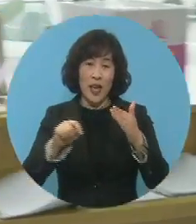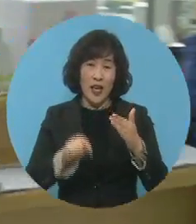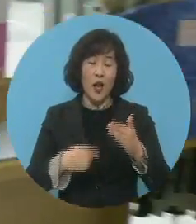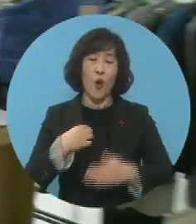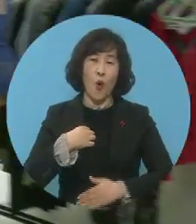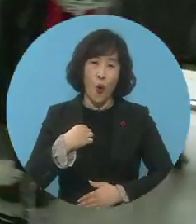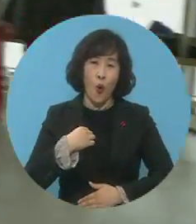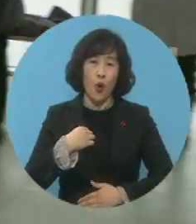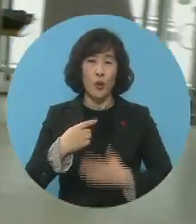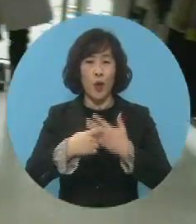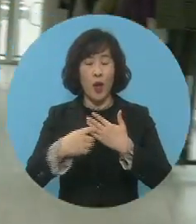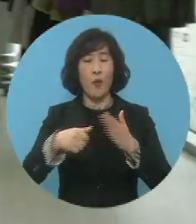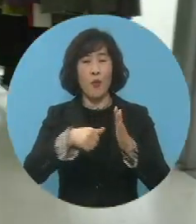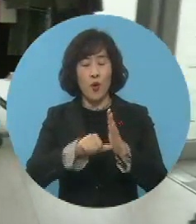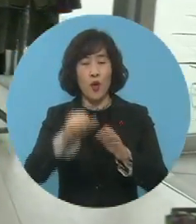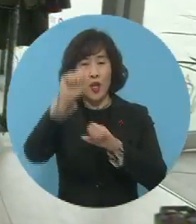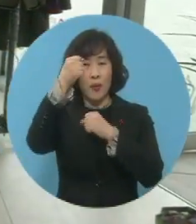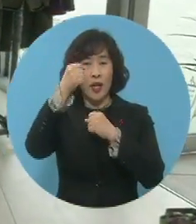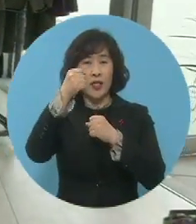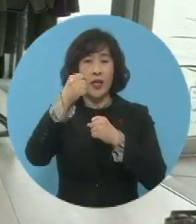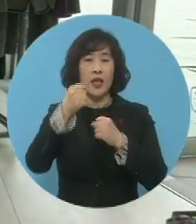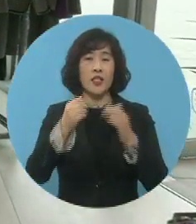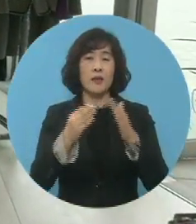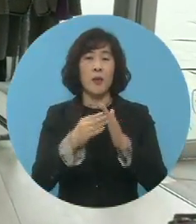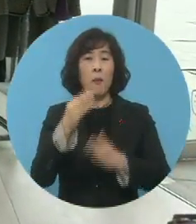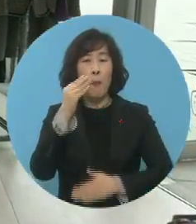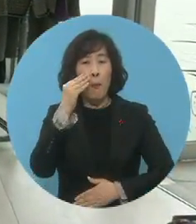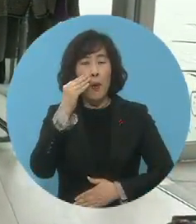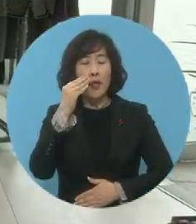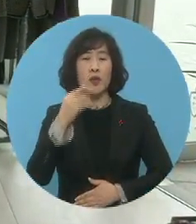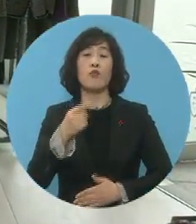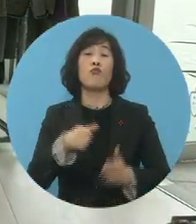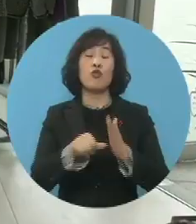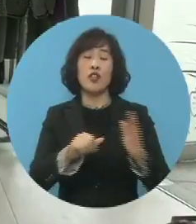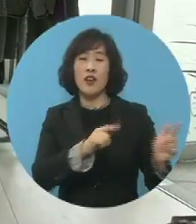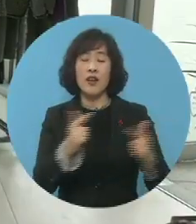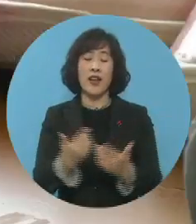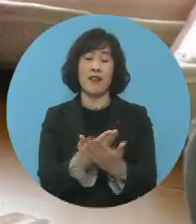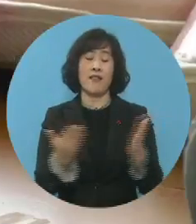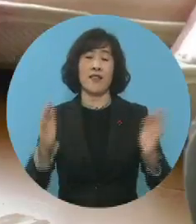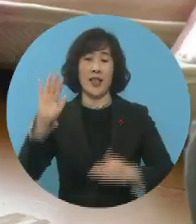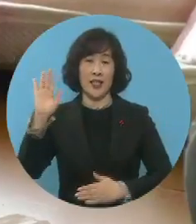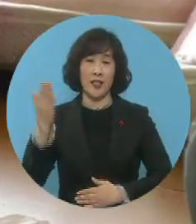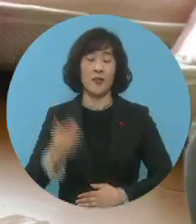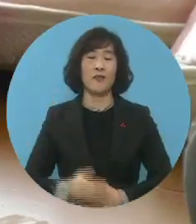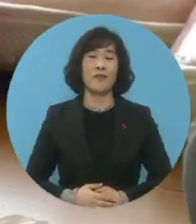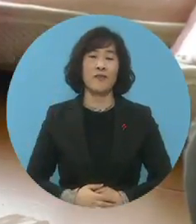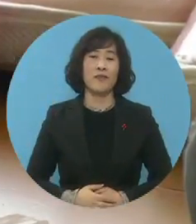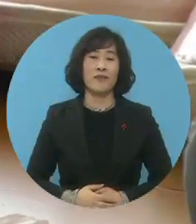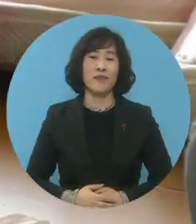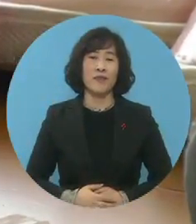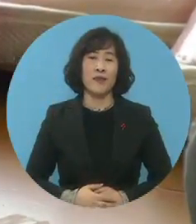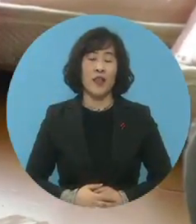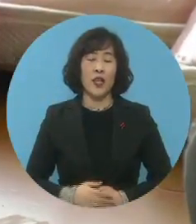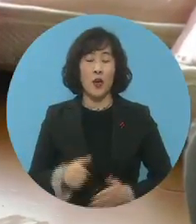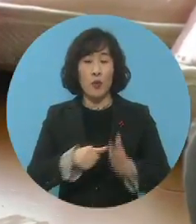깔끔하게 정돈된 실내에 옷가지며 장식품, 신발 등 집안 한 구석을 차지하던 물건들이 전시되어